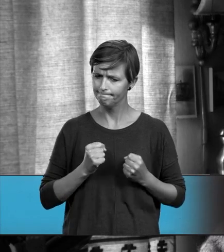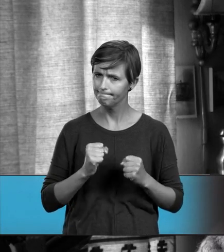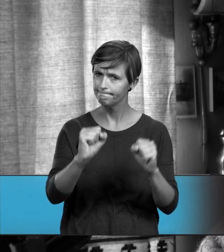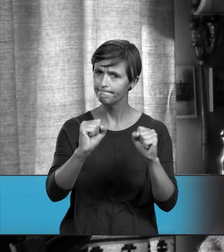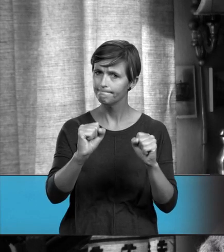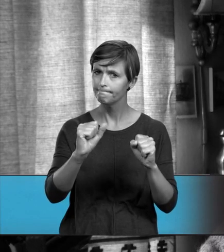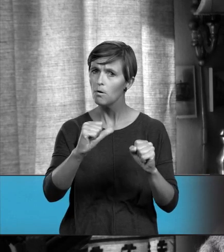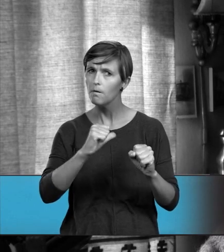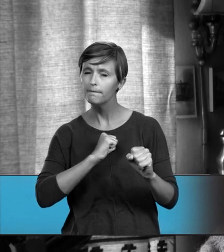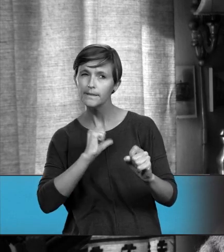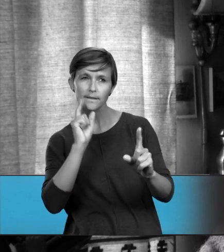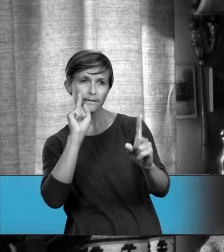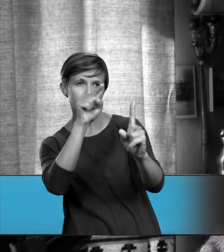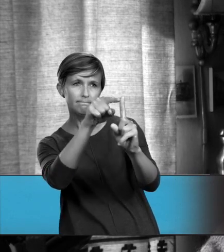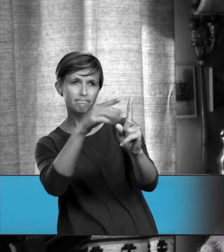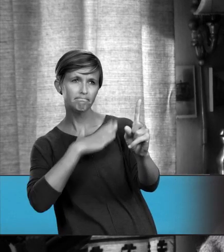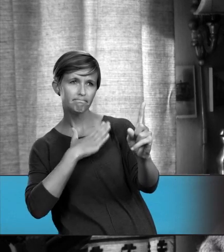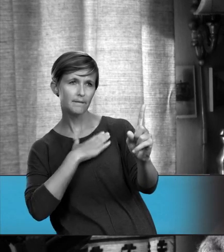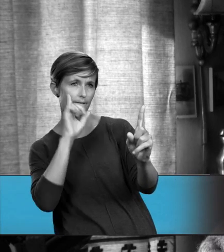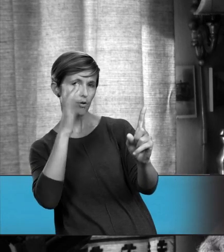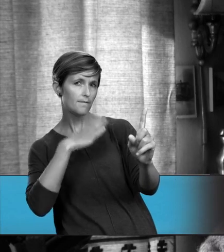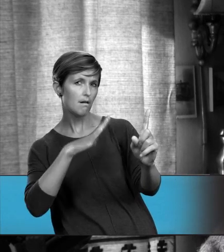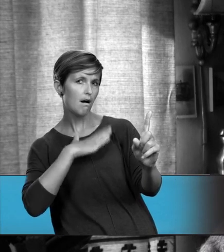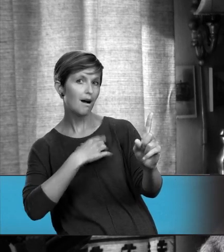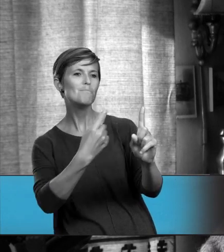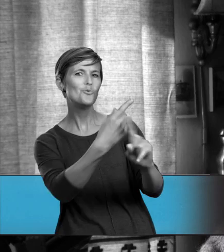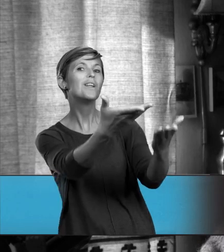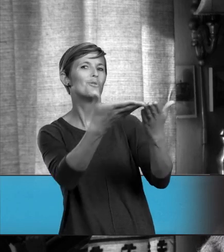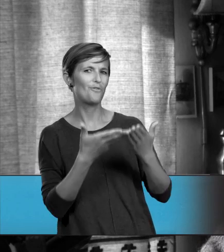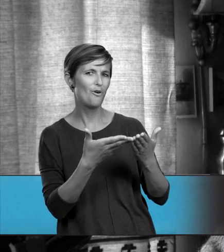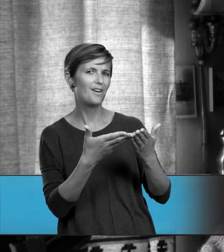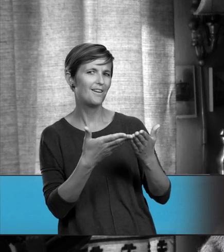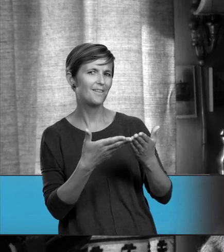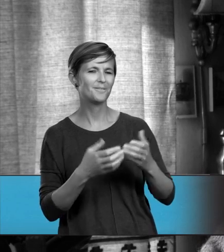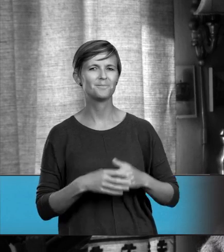tak. Og hvis du vet hva du vil ha, så kan det hende du får det.